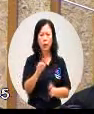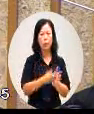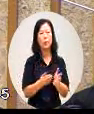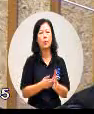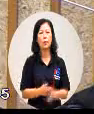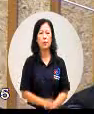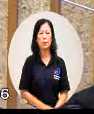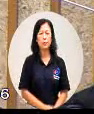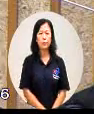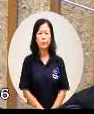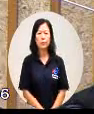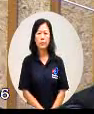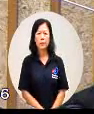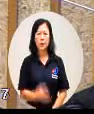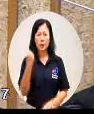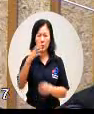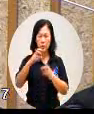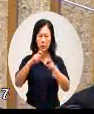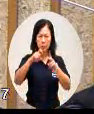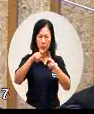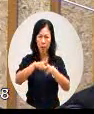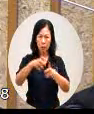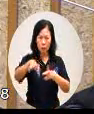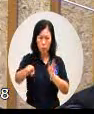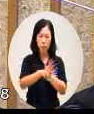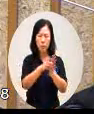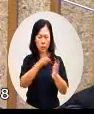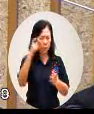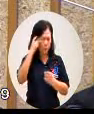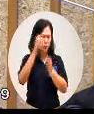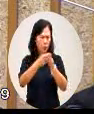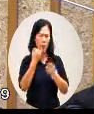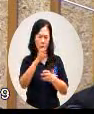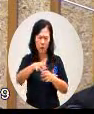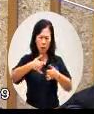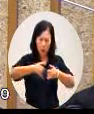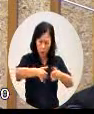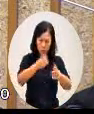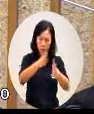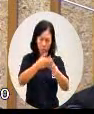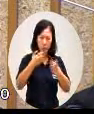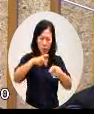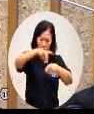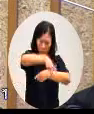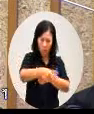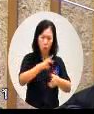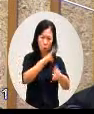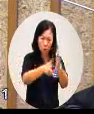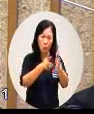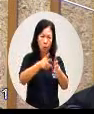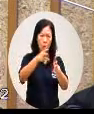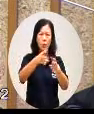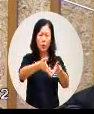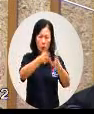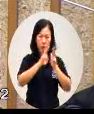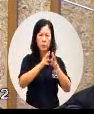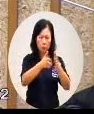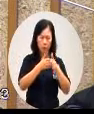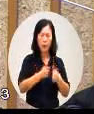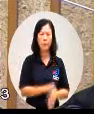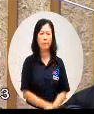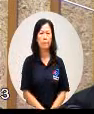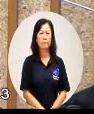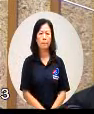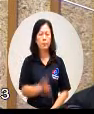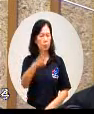工处陪你去看过，那新工处他是认为说路线还是要跨过铁路桥嘛，还是要跨过铁路桥？ 不